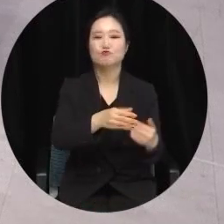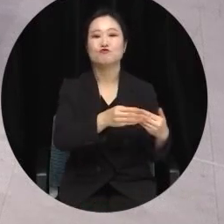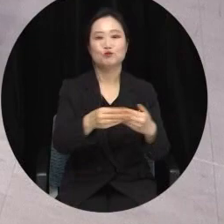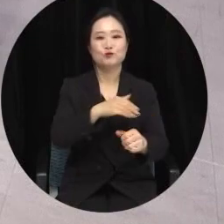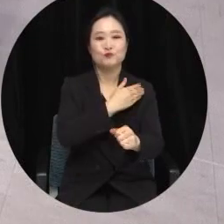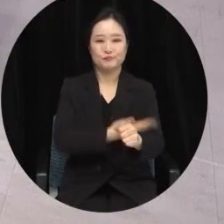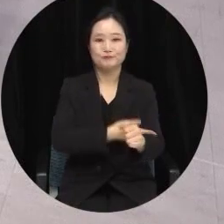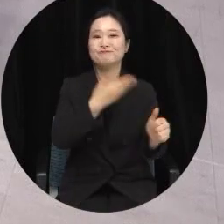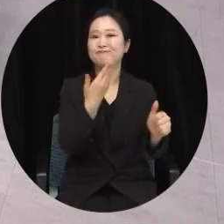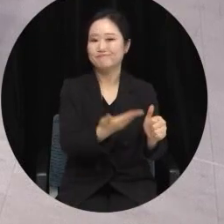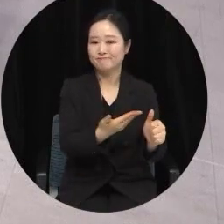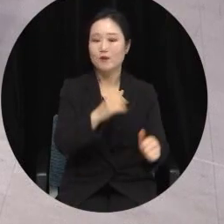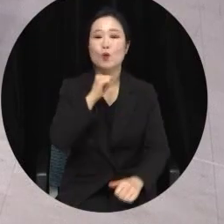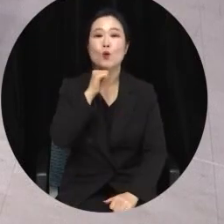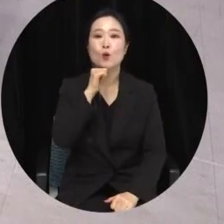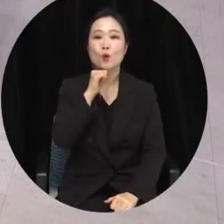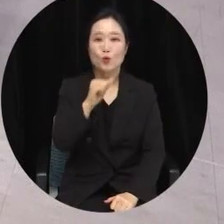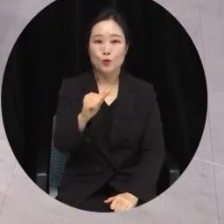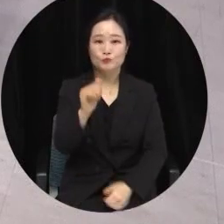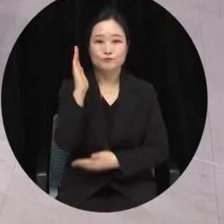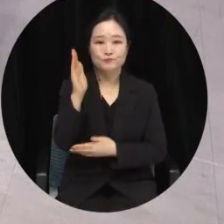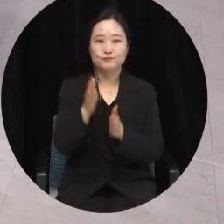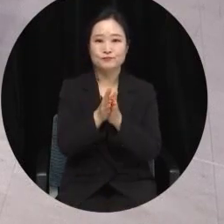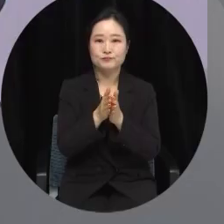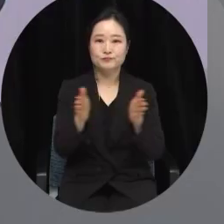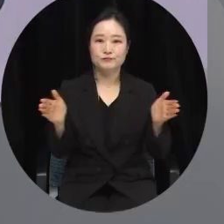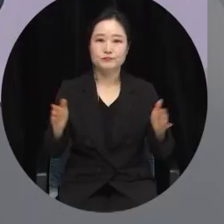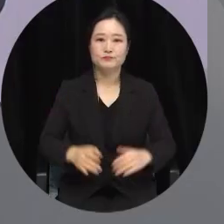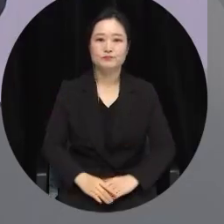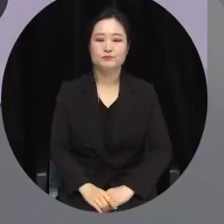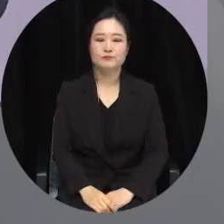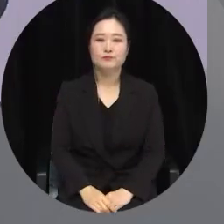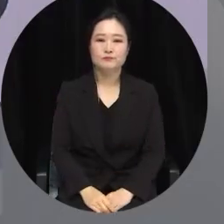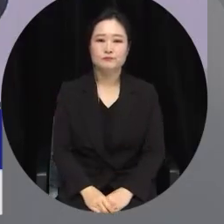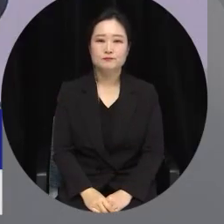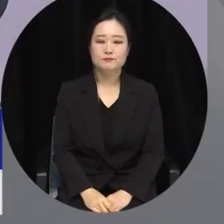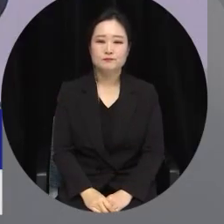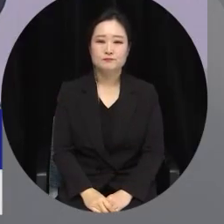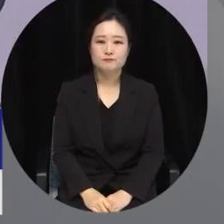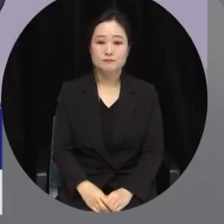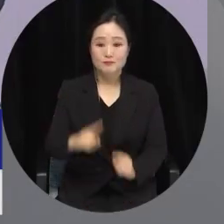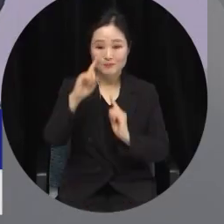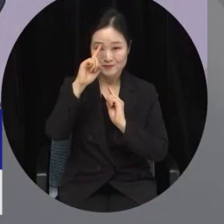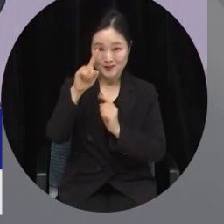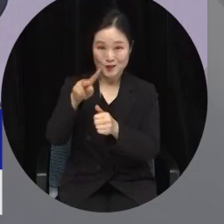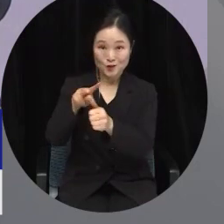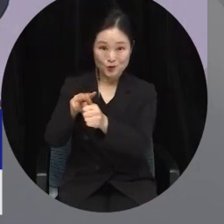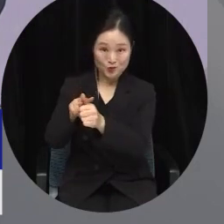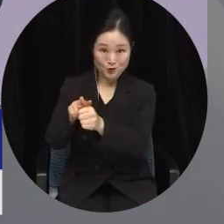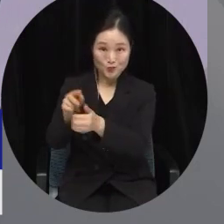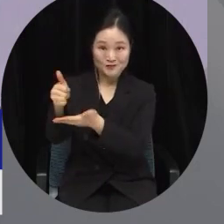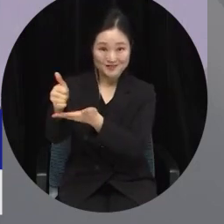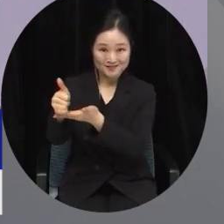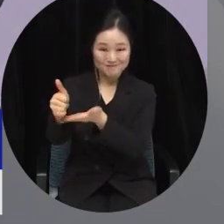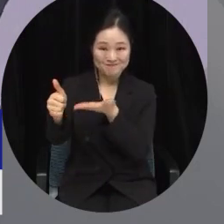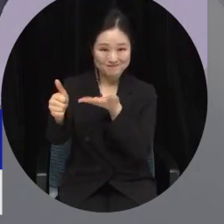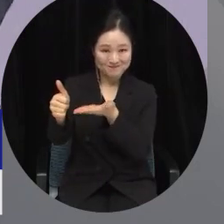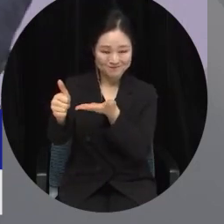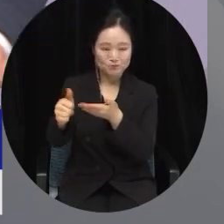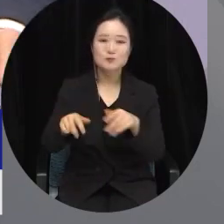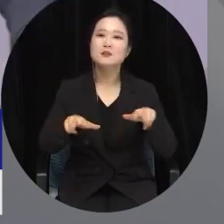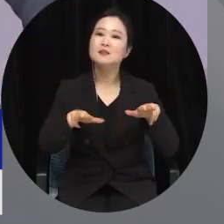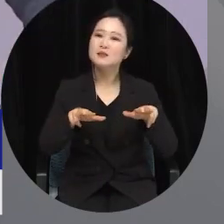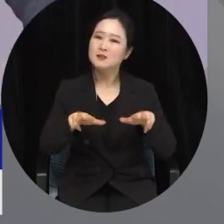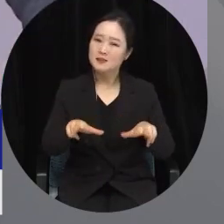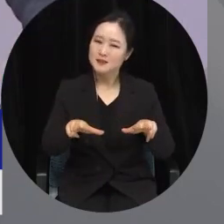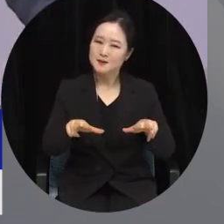5분 동안 토론을 이끌어주시기 바랍니다. 네, 이용선 후보님. 지금 저희가 뭐